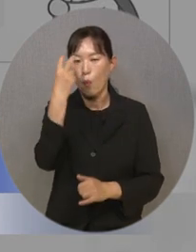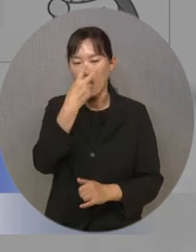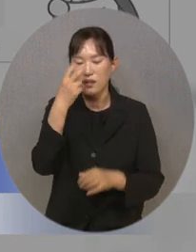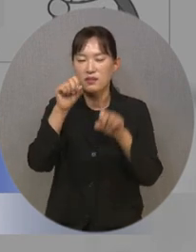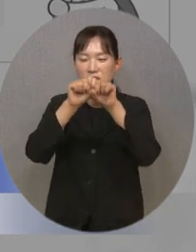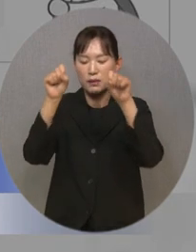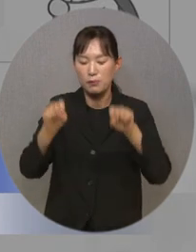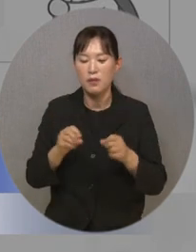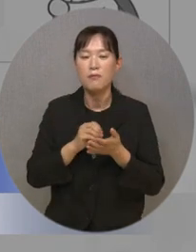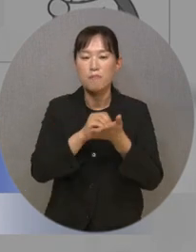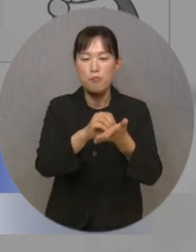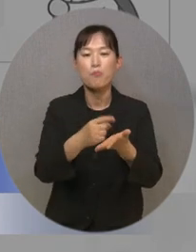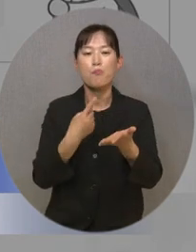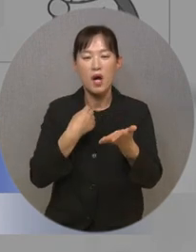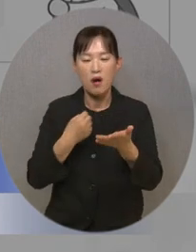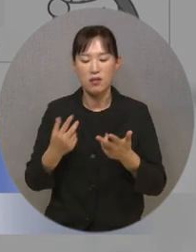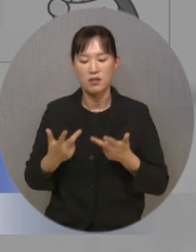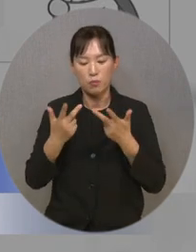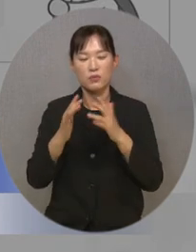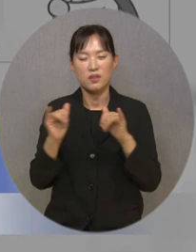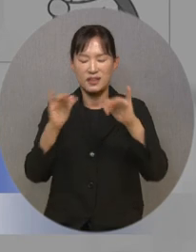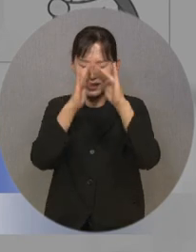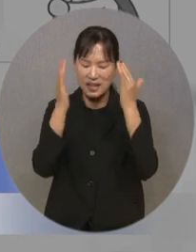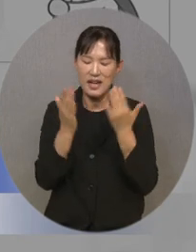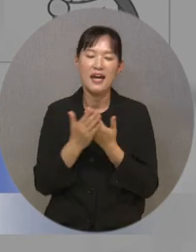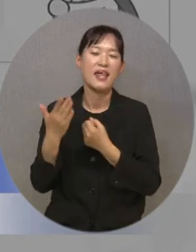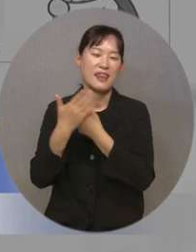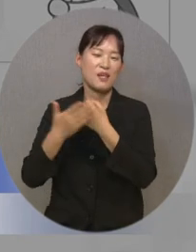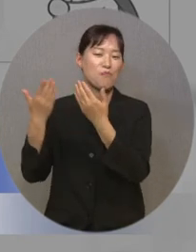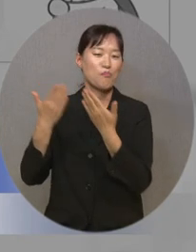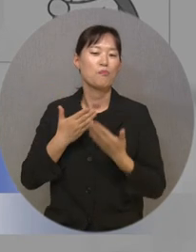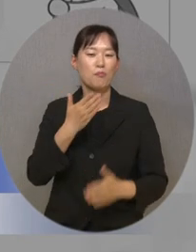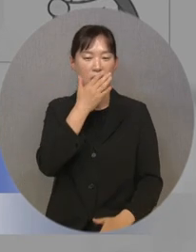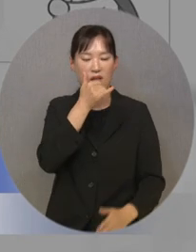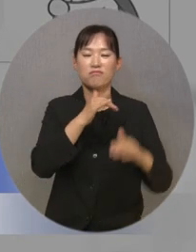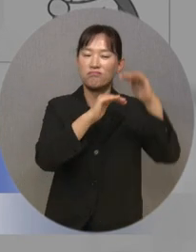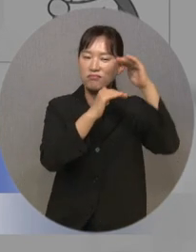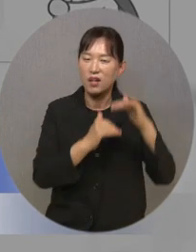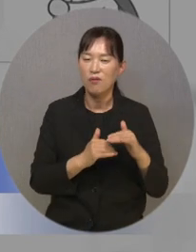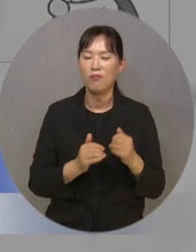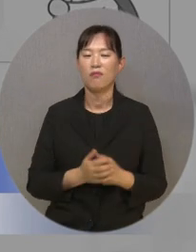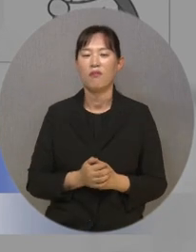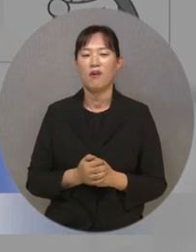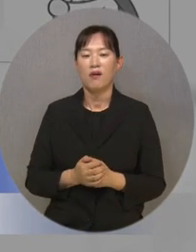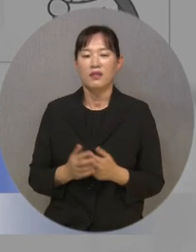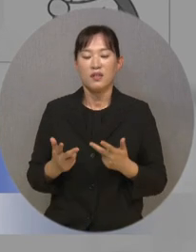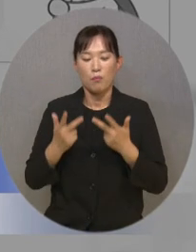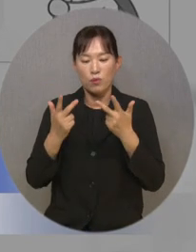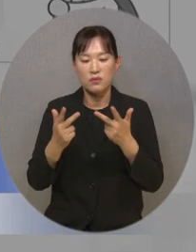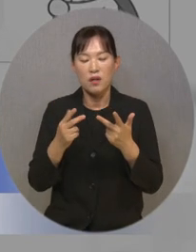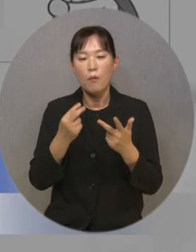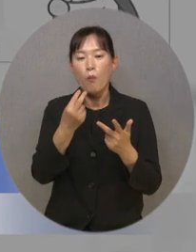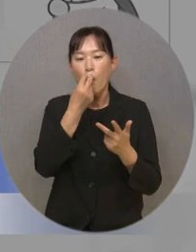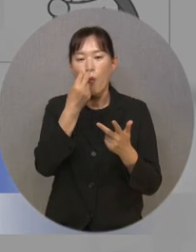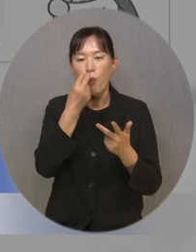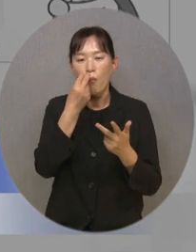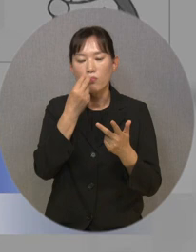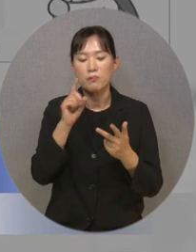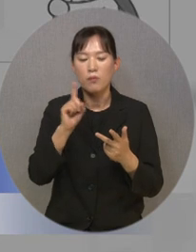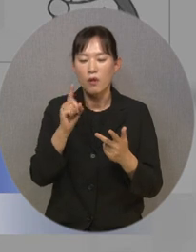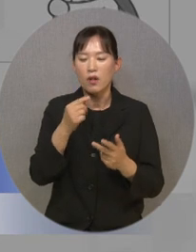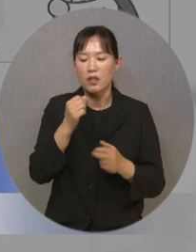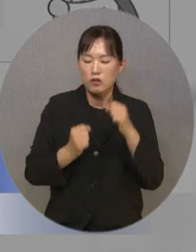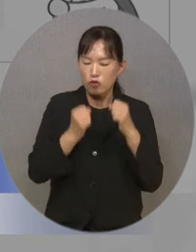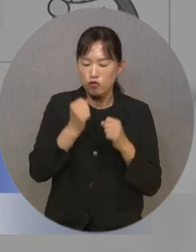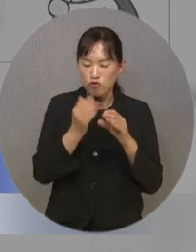자원봉사자라면 누구나 보장받을 수 있다는 내용이 실려 있는데요 특히 자원봉사 종합보험 시행에 있어 플러깅과